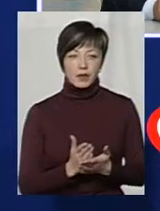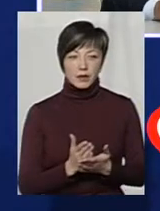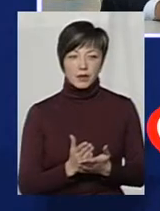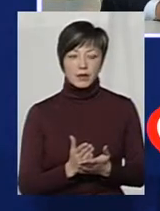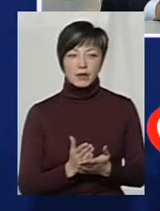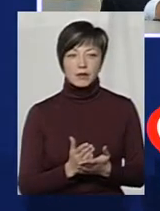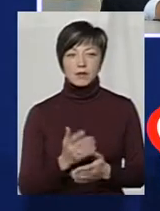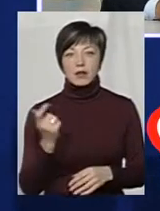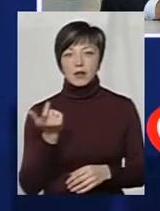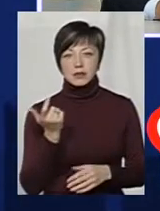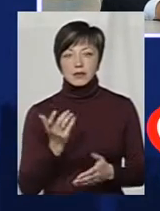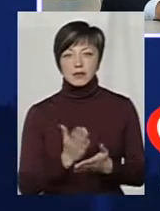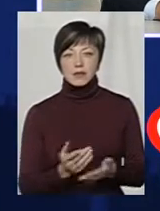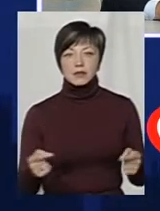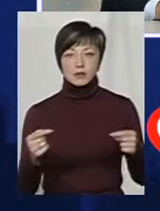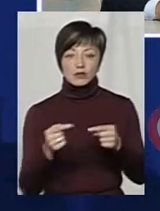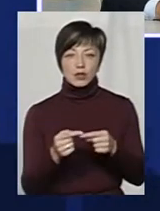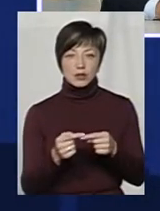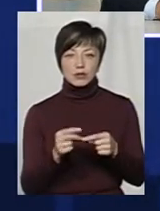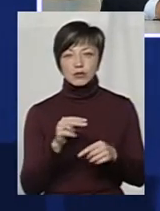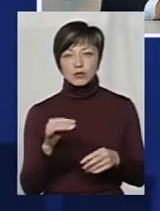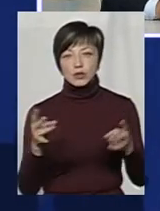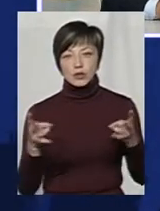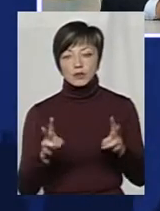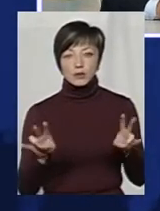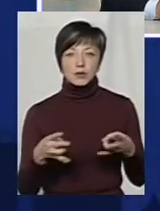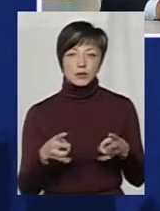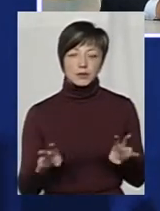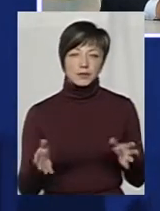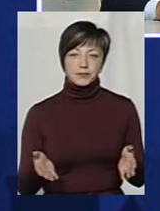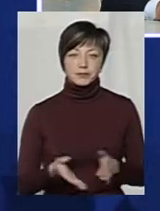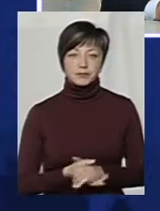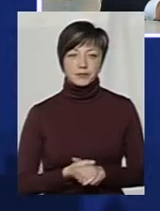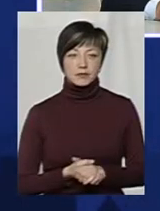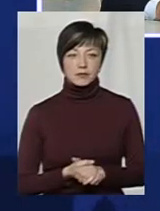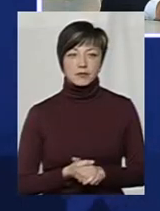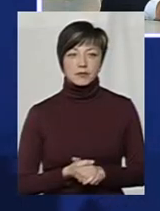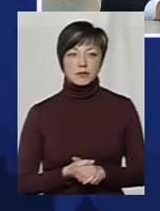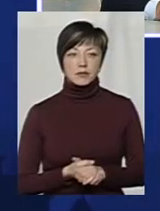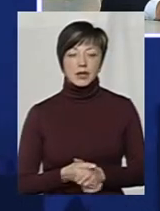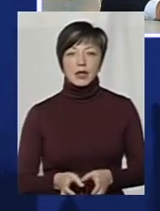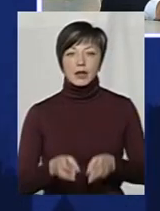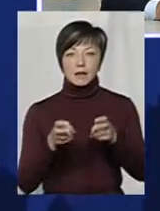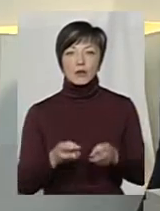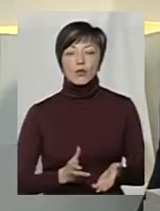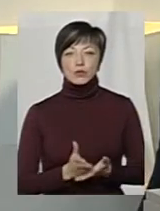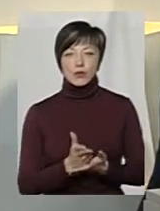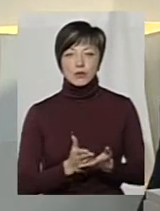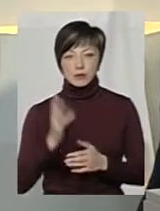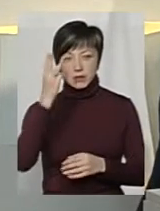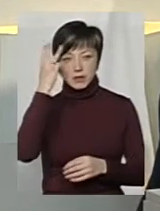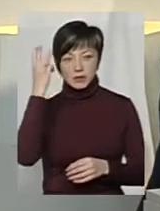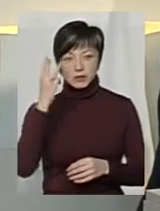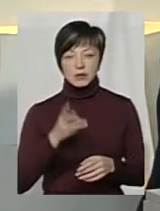є власник, визначатись, чи вони потрібні, скажімо, ліфти обслуговувати з